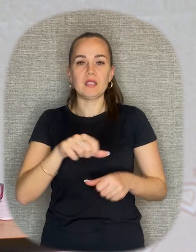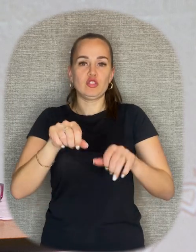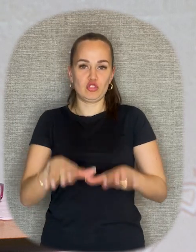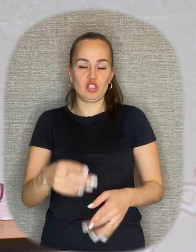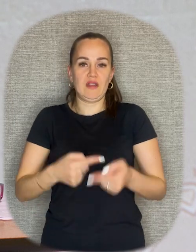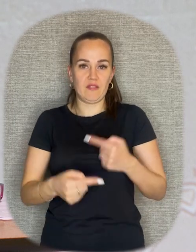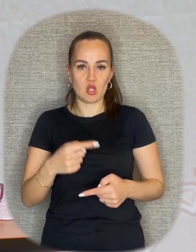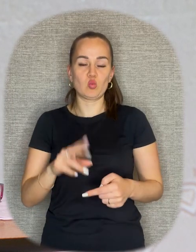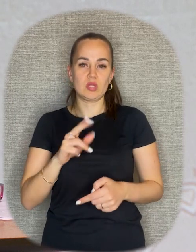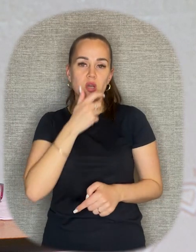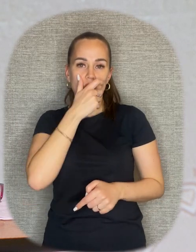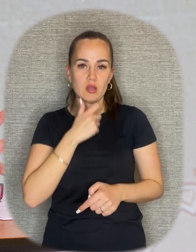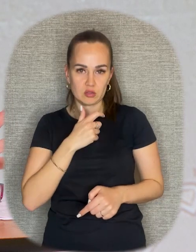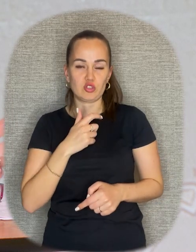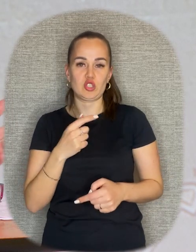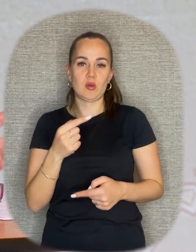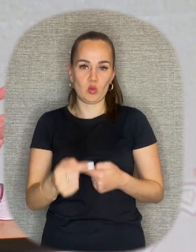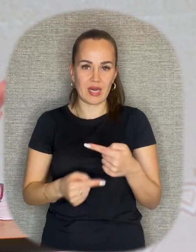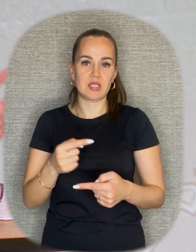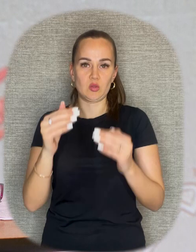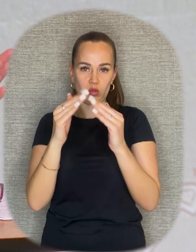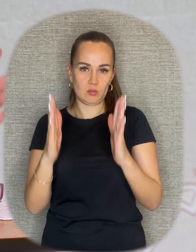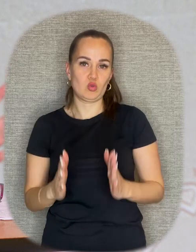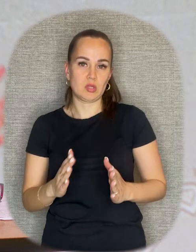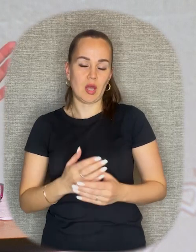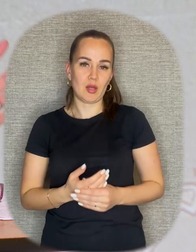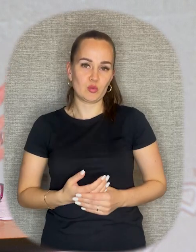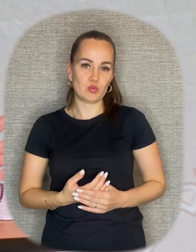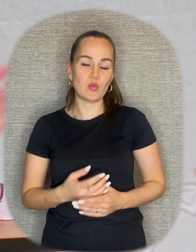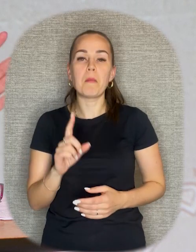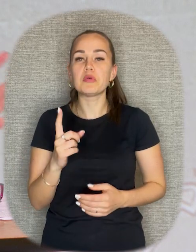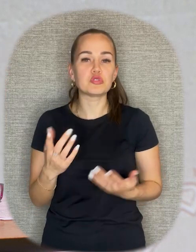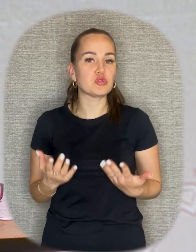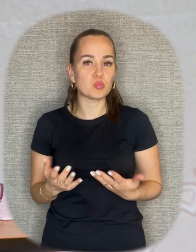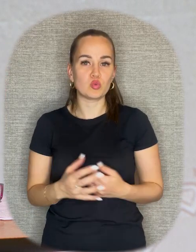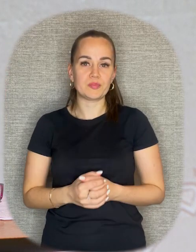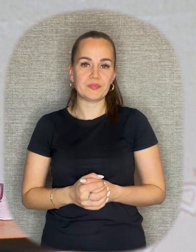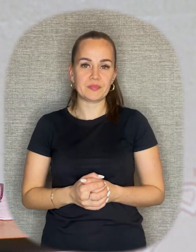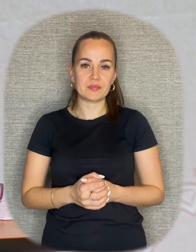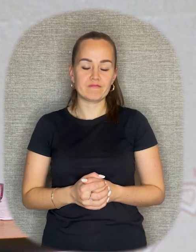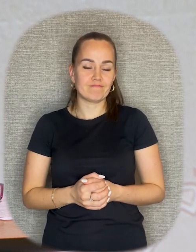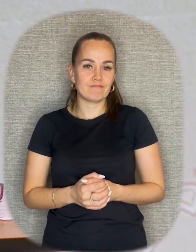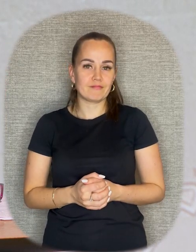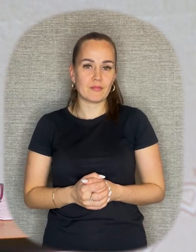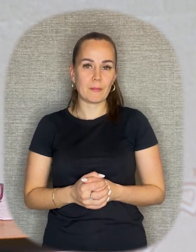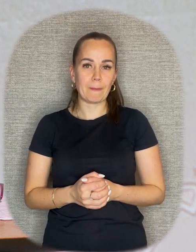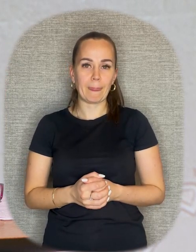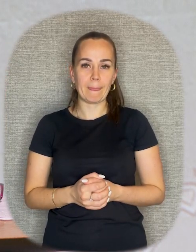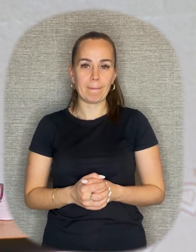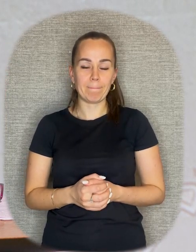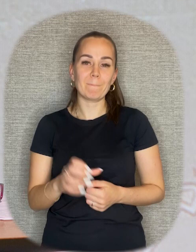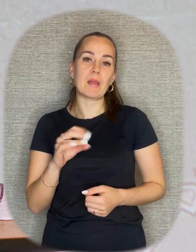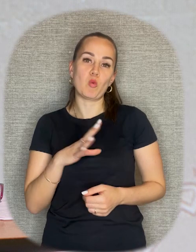Стачек то есть очень-очень много где здесь решили вернуться вот к такому более классическому традиционному зданию Но